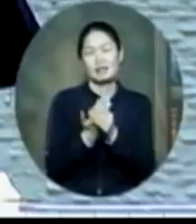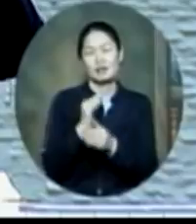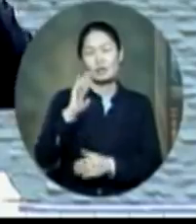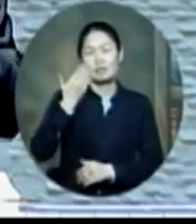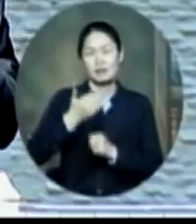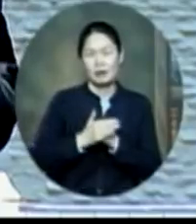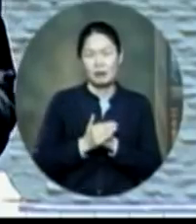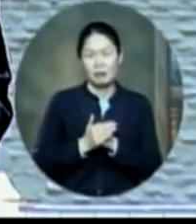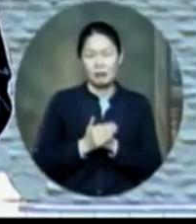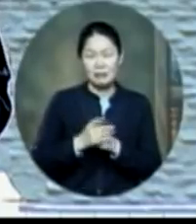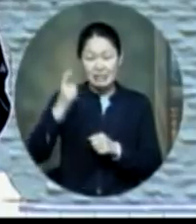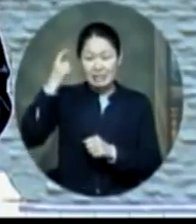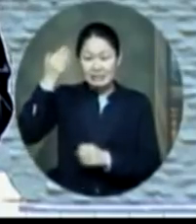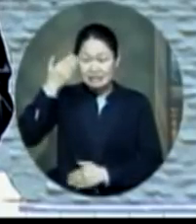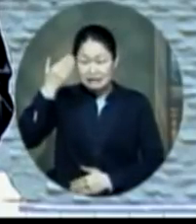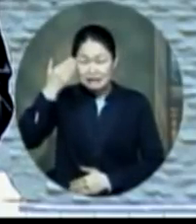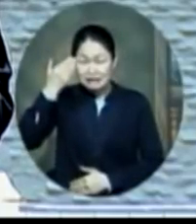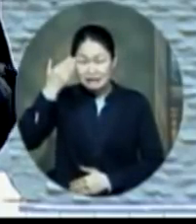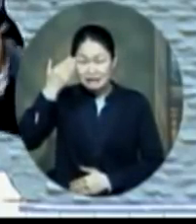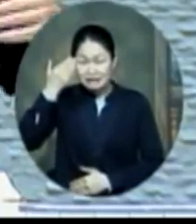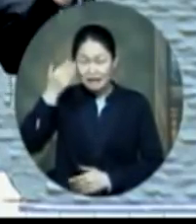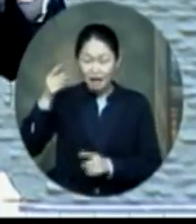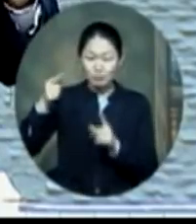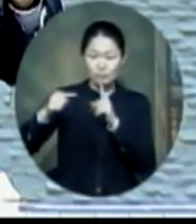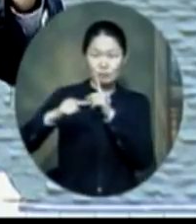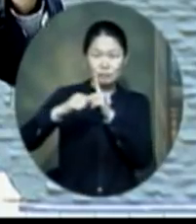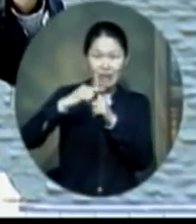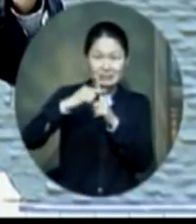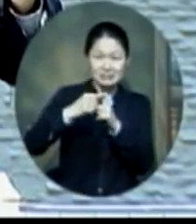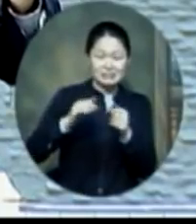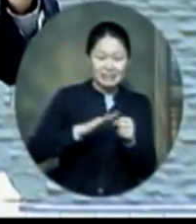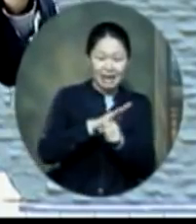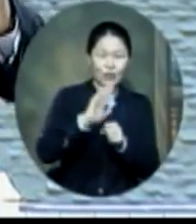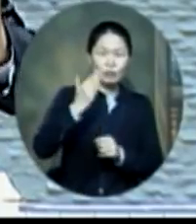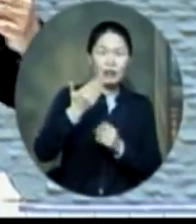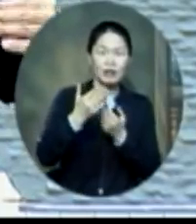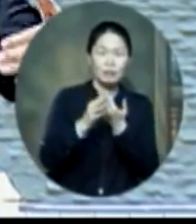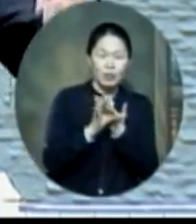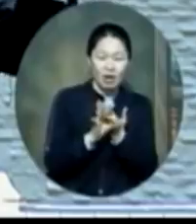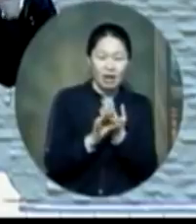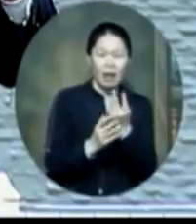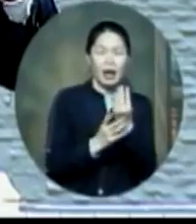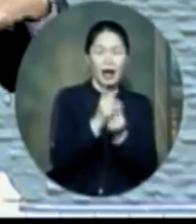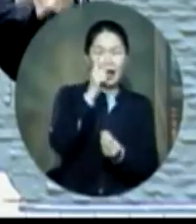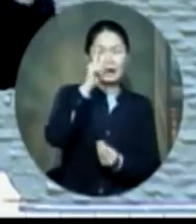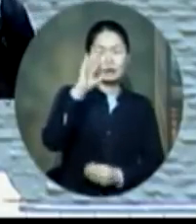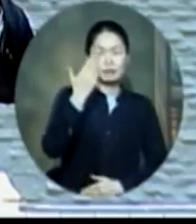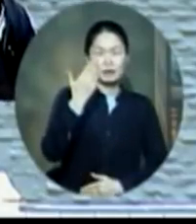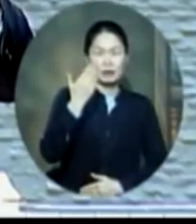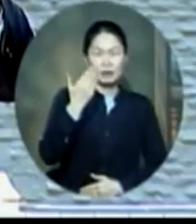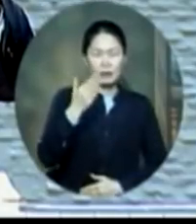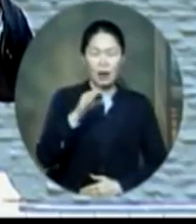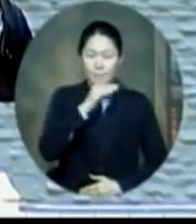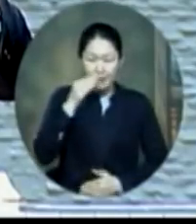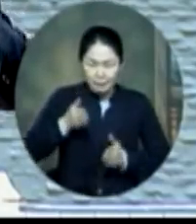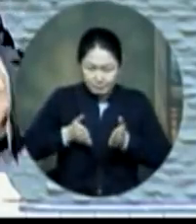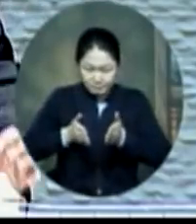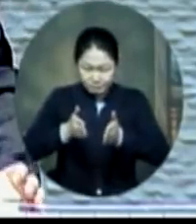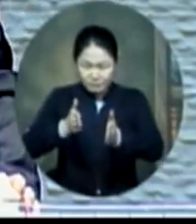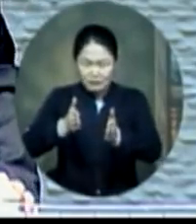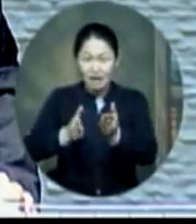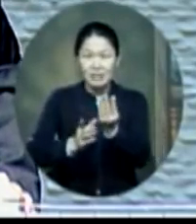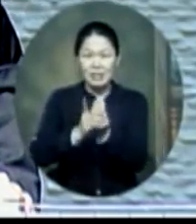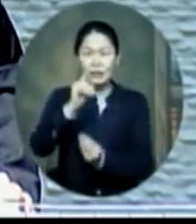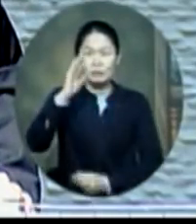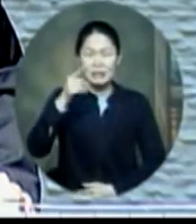근데 그 지식의 은사에 사랑이 더해지면 하나가 돼요. 옳은 방향으로 가면서도 하나가 돼요. 이런